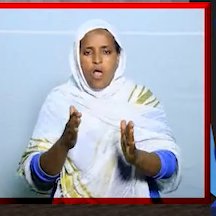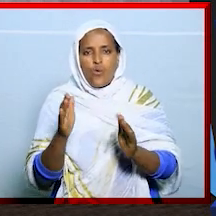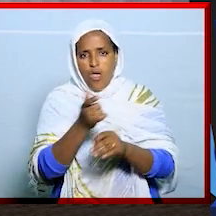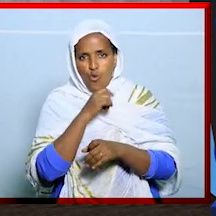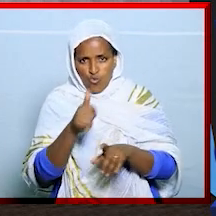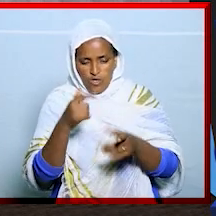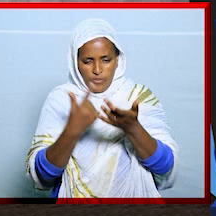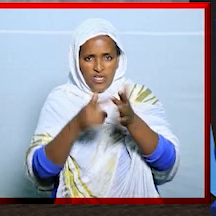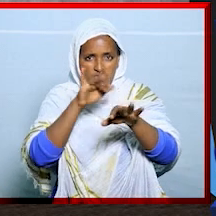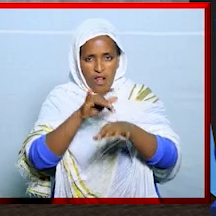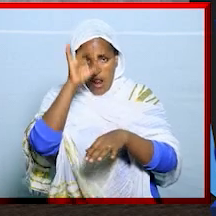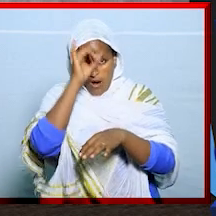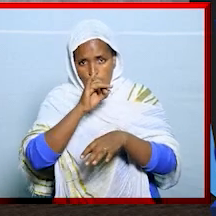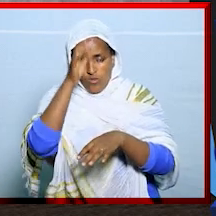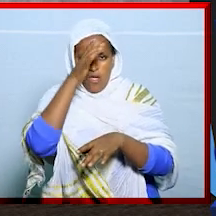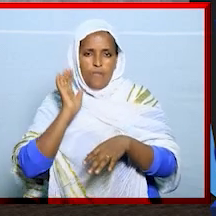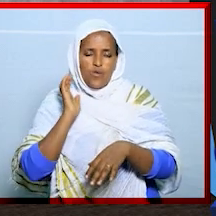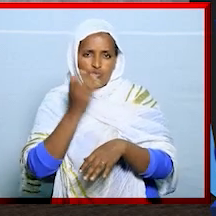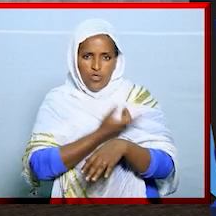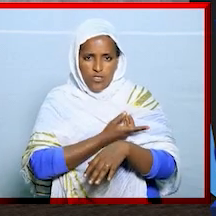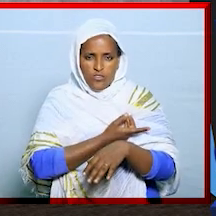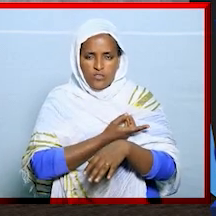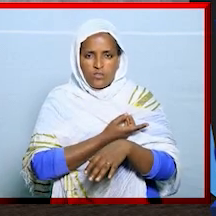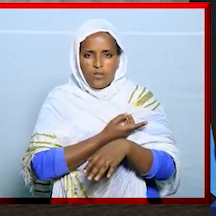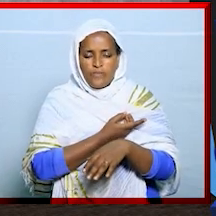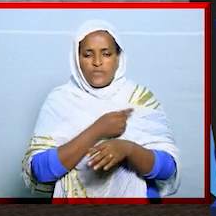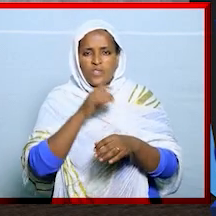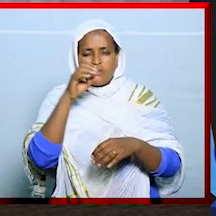ናቸው። በእነዚህ ላይ ሊቃውንት አባቶቻችን